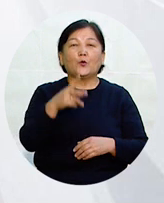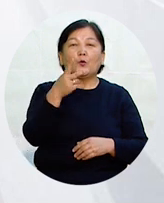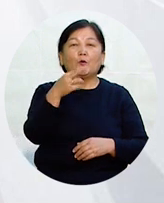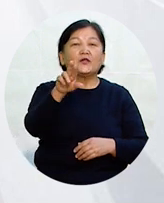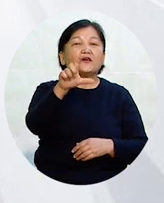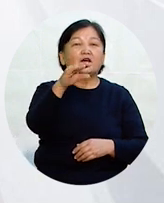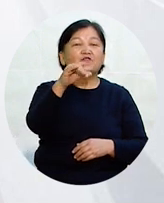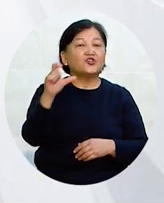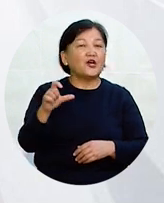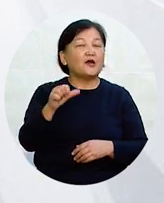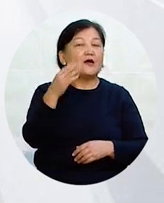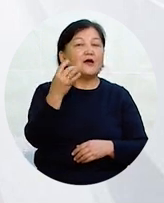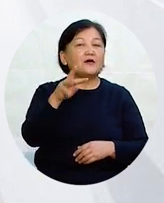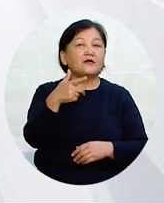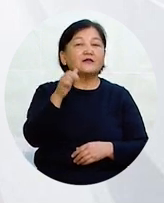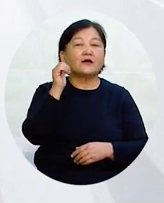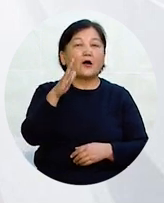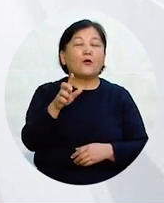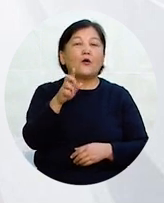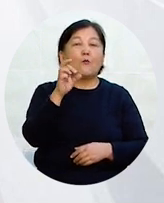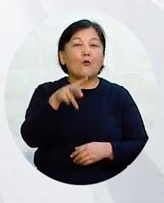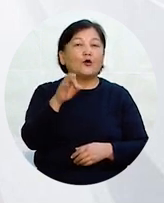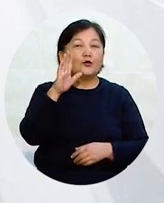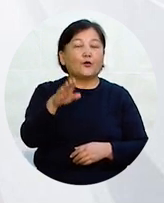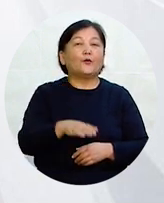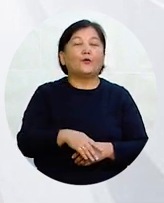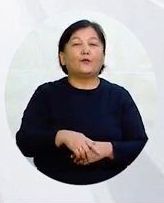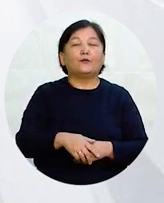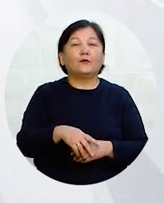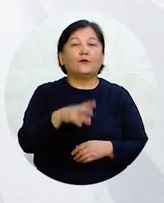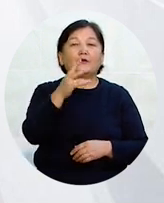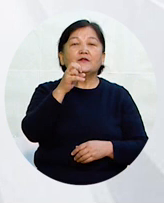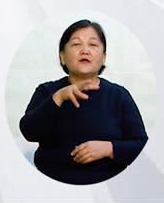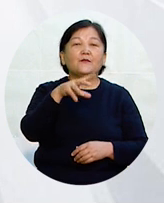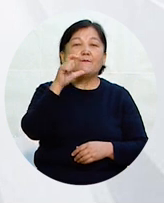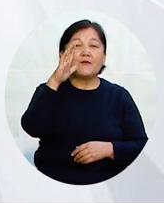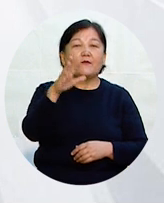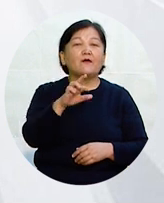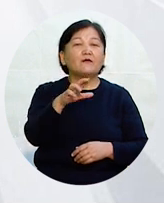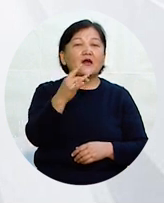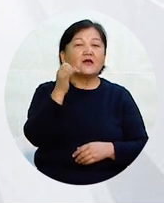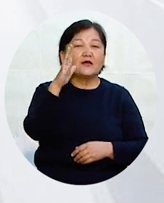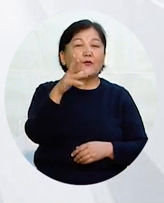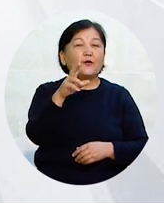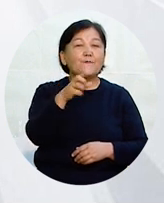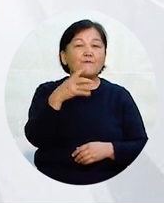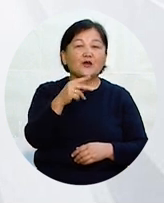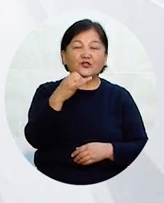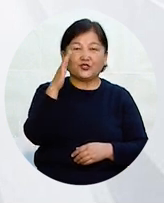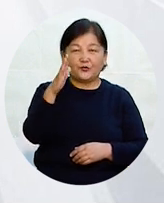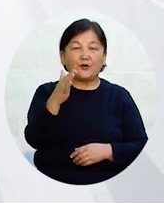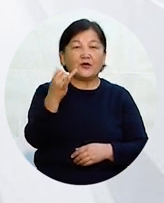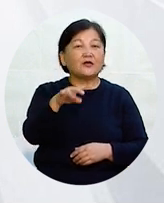үлдчихээ, арилгав, болов, нэмлээ, болов, нэмв, ярив, бичив,